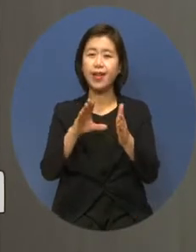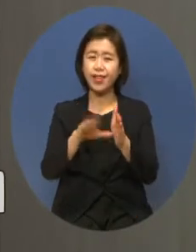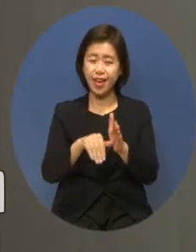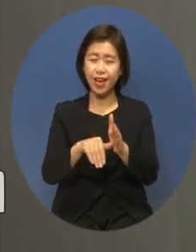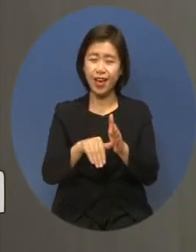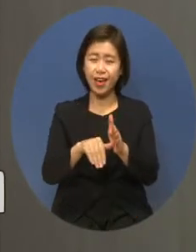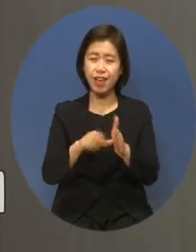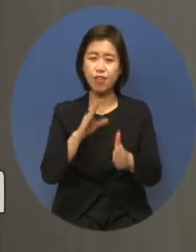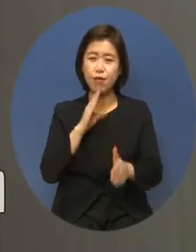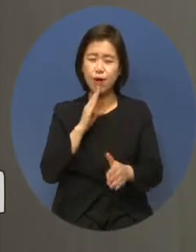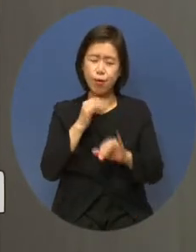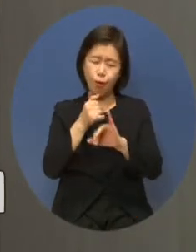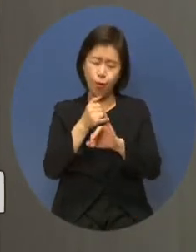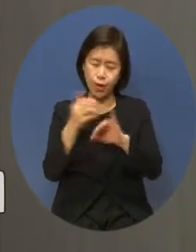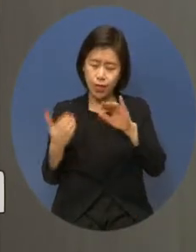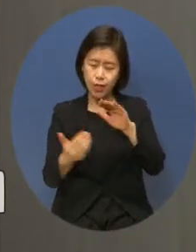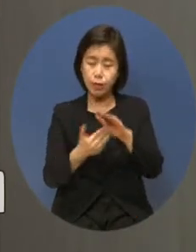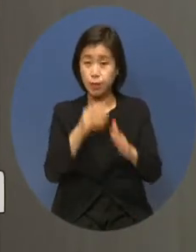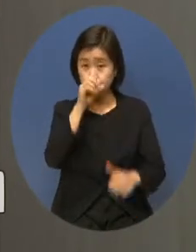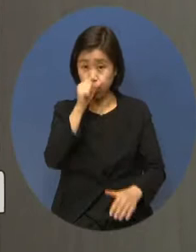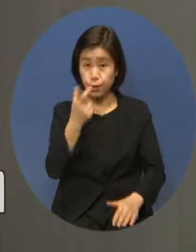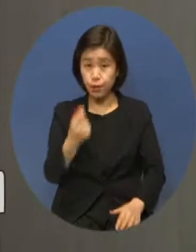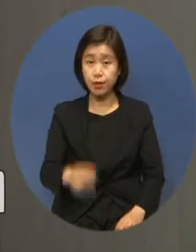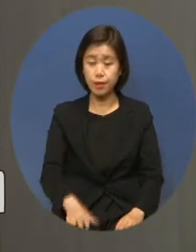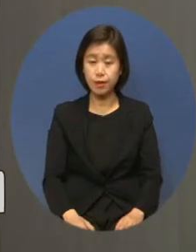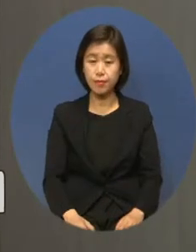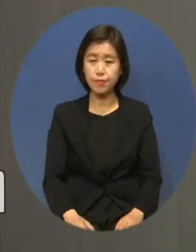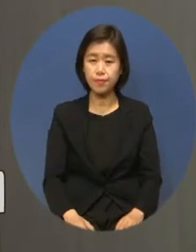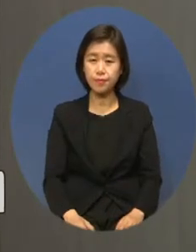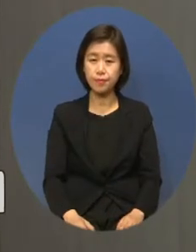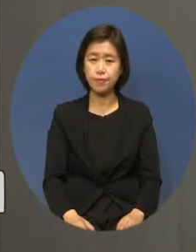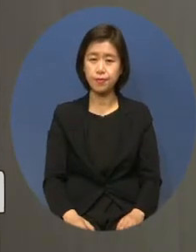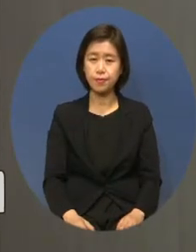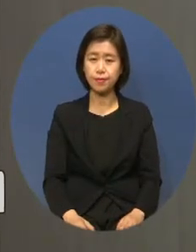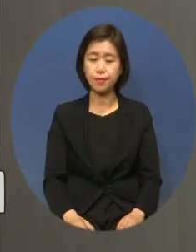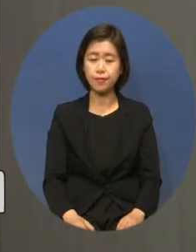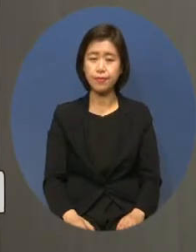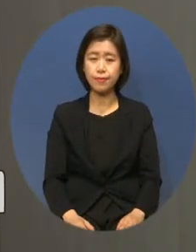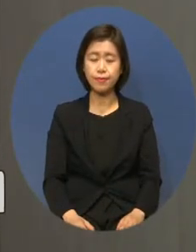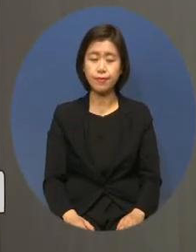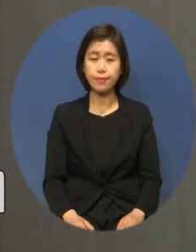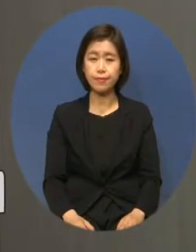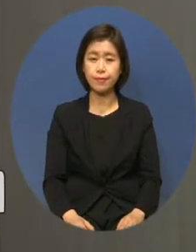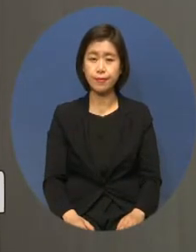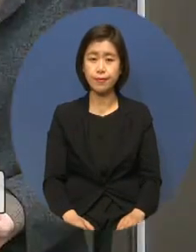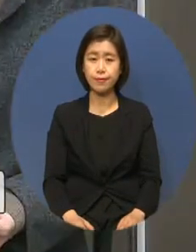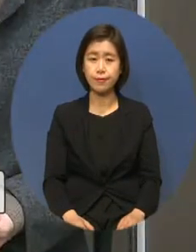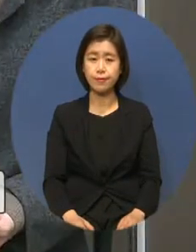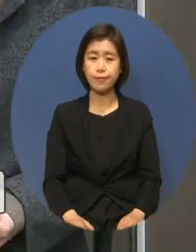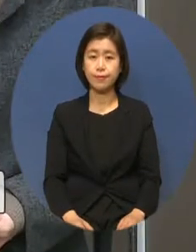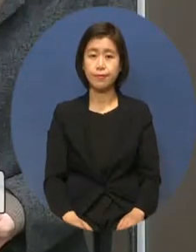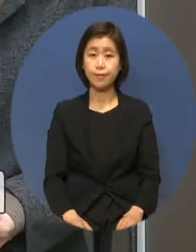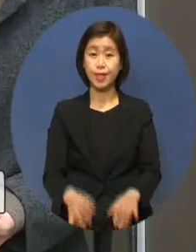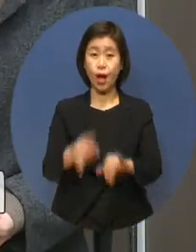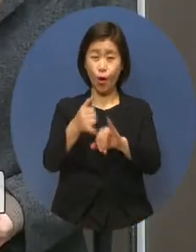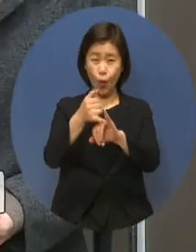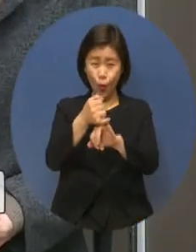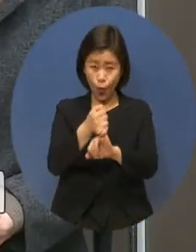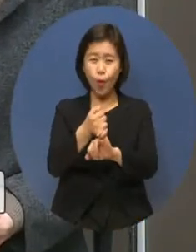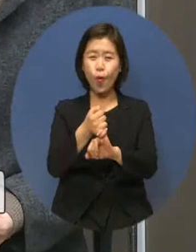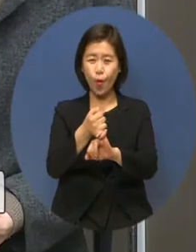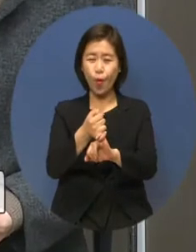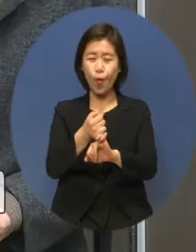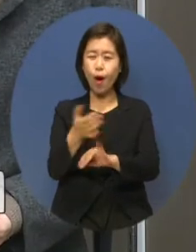와야겠지만 21대에서는 가장 중요한 어떤 저의 입법 목표라고 얘기할 수 있겠네요. 아, 네, 꼭. 예, 국회